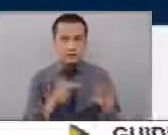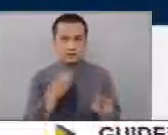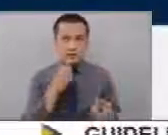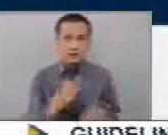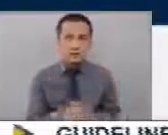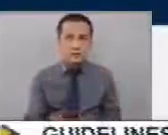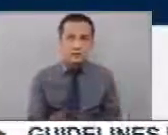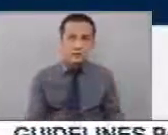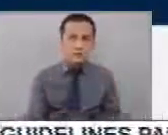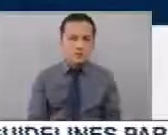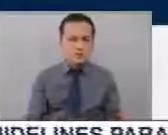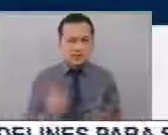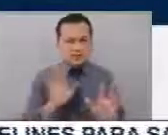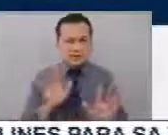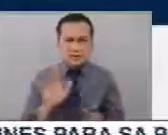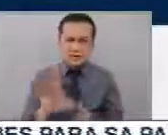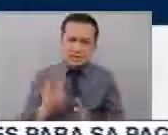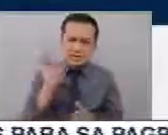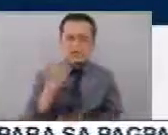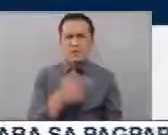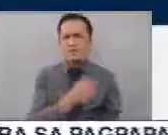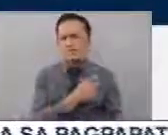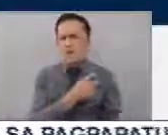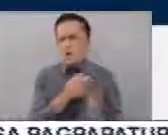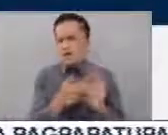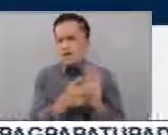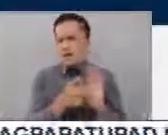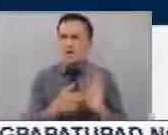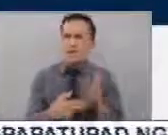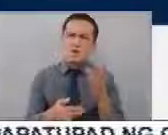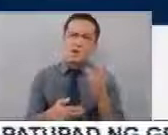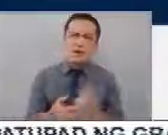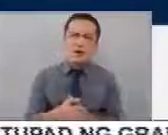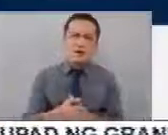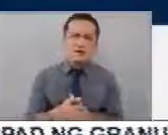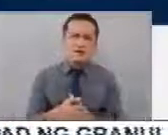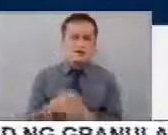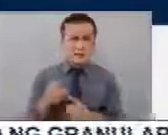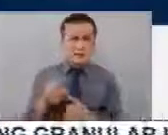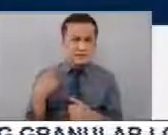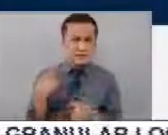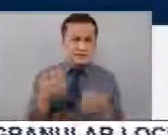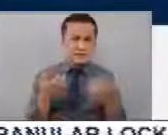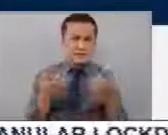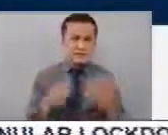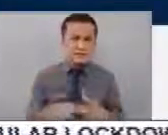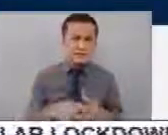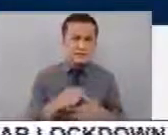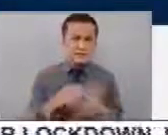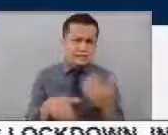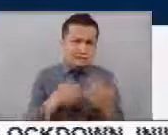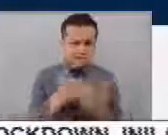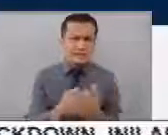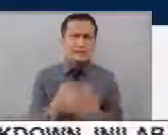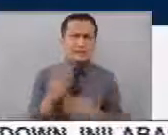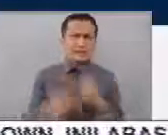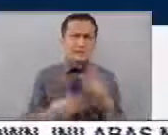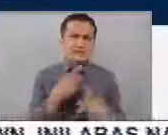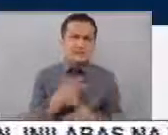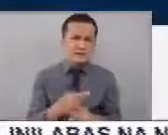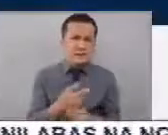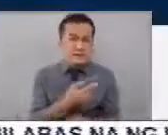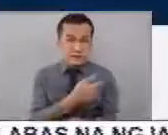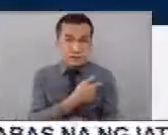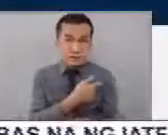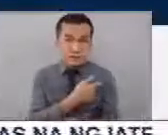na siya sa ato ang health group of the response cluster of the COVID-19 siya. Nag-istorya na sila sa mga district health